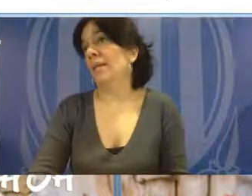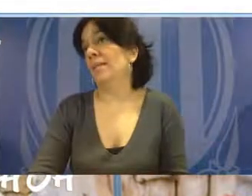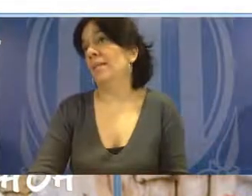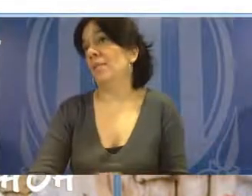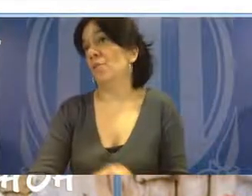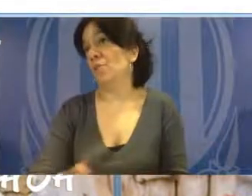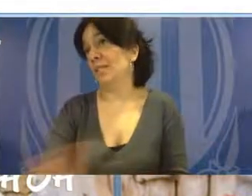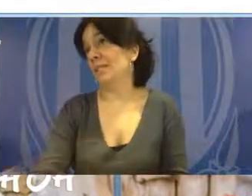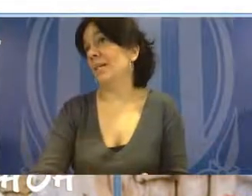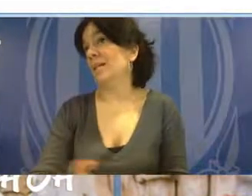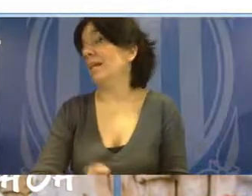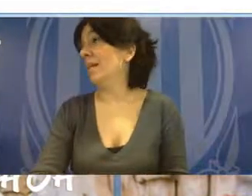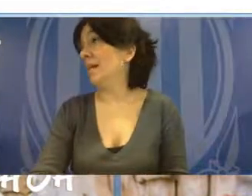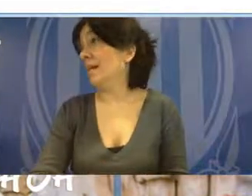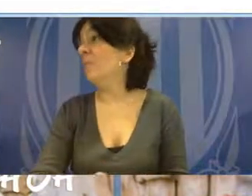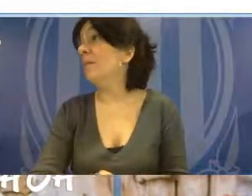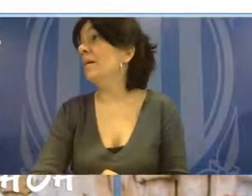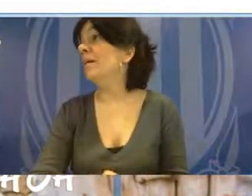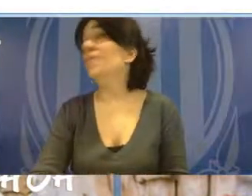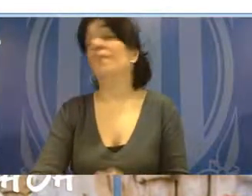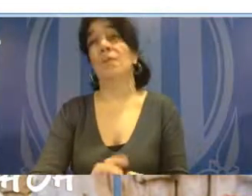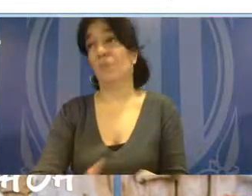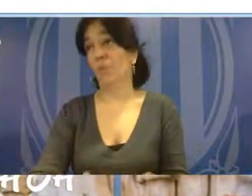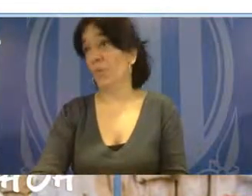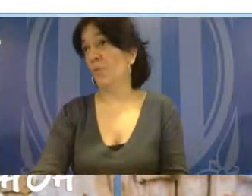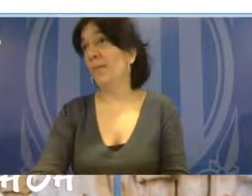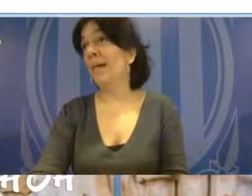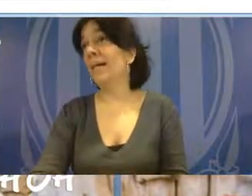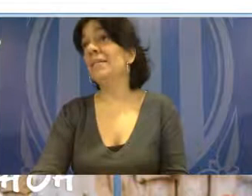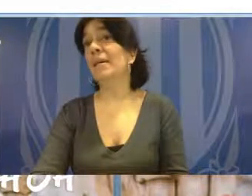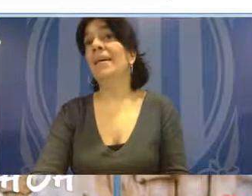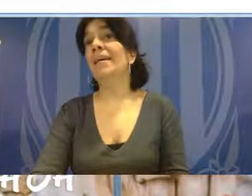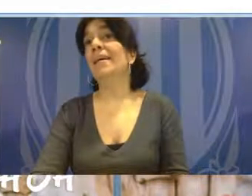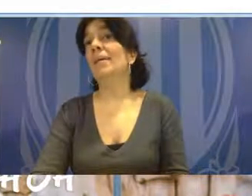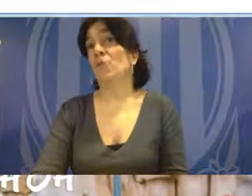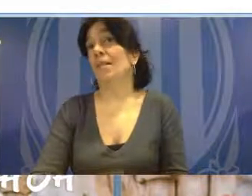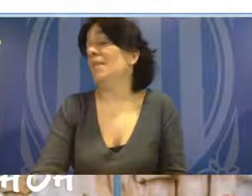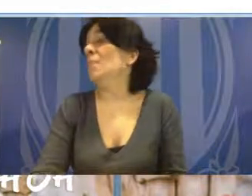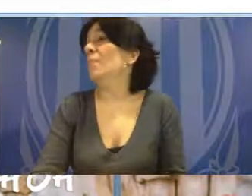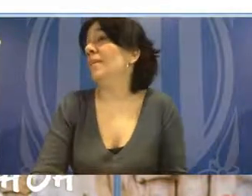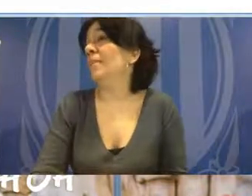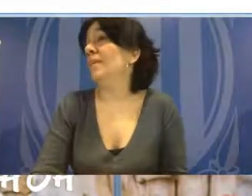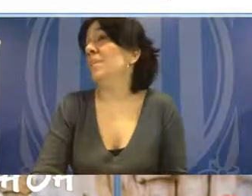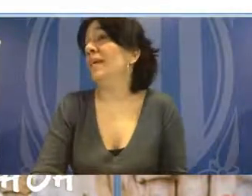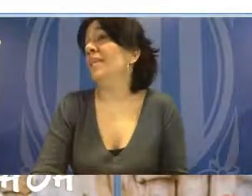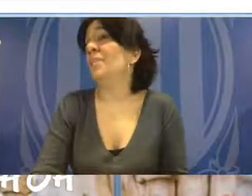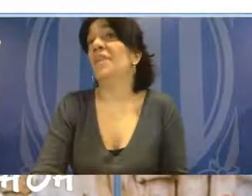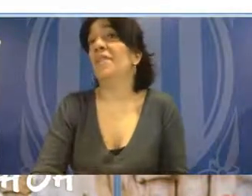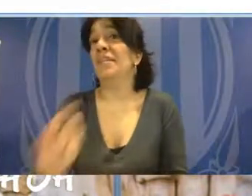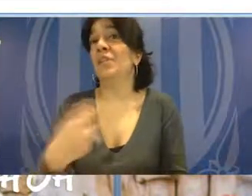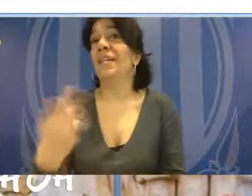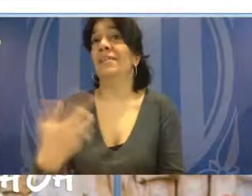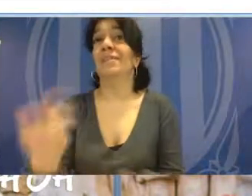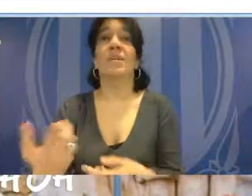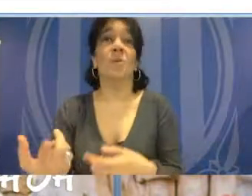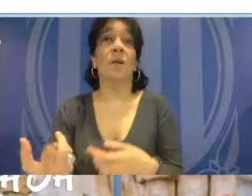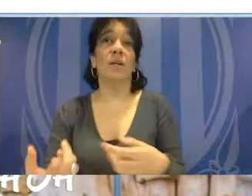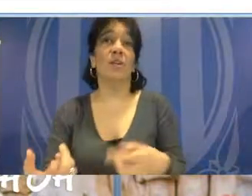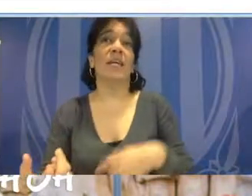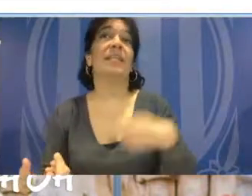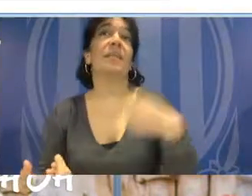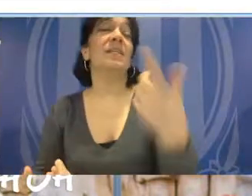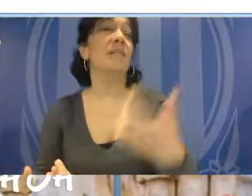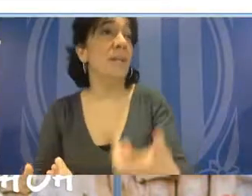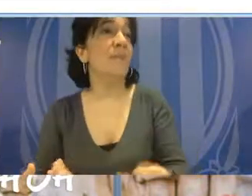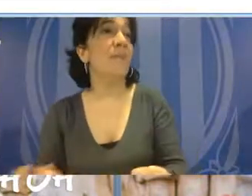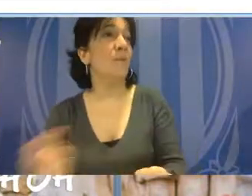en aquest cas, de les Gorges i Salts de Catalunya, fa unes fotos molt maques, i nosaltres l'hem compartit diverses vegades perquè fins i tot ens diu doncs